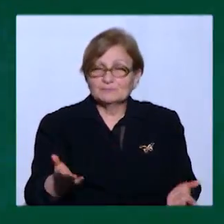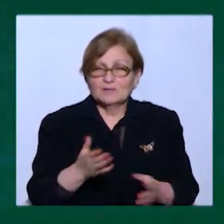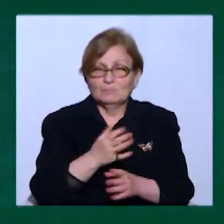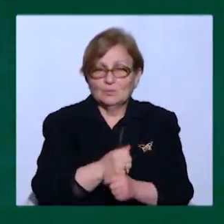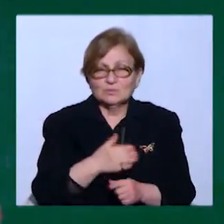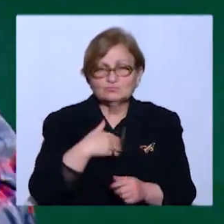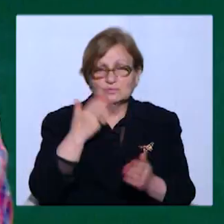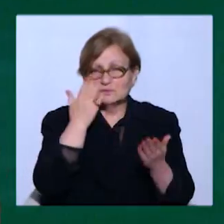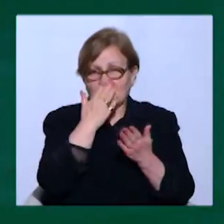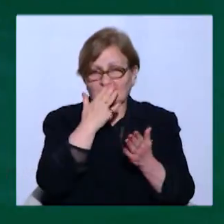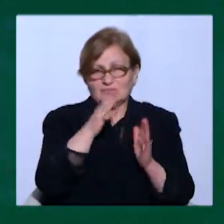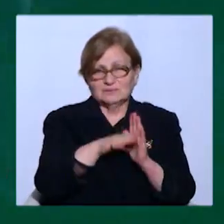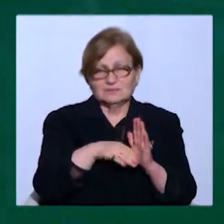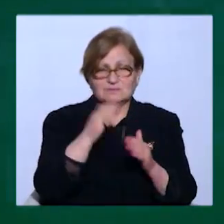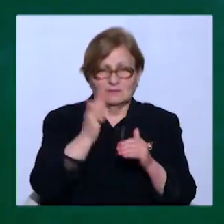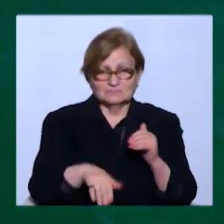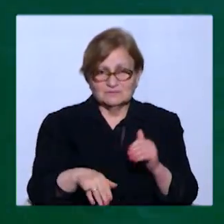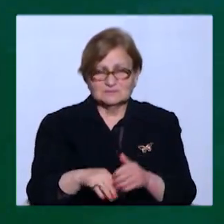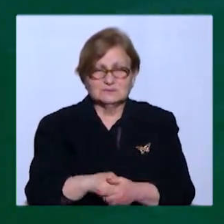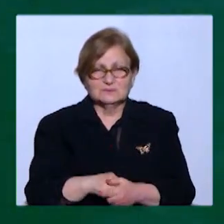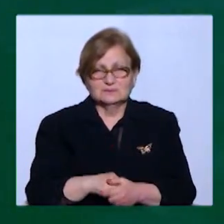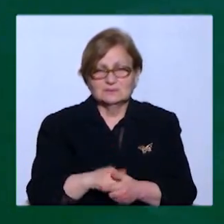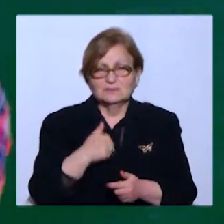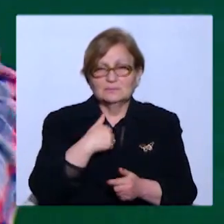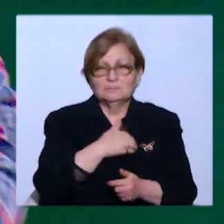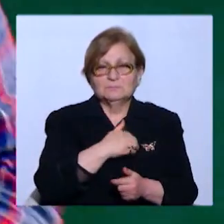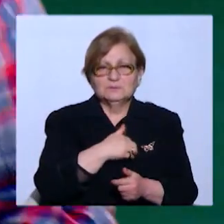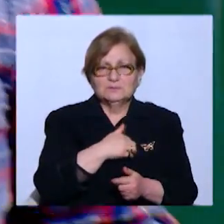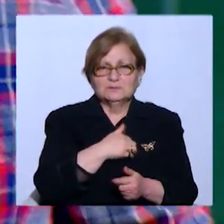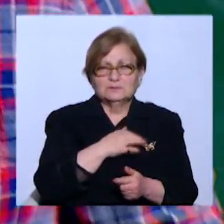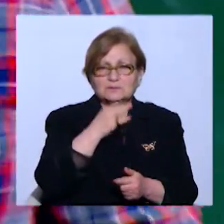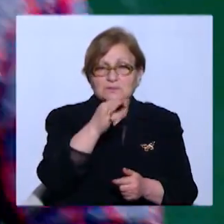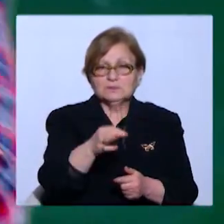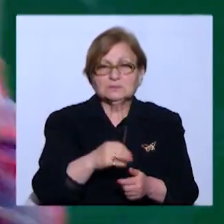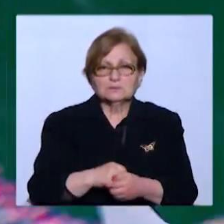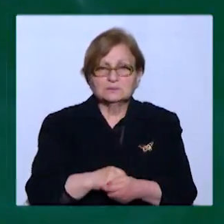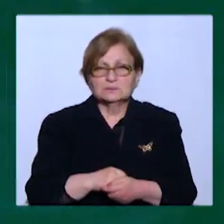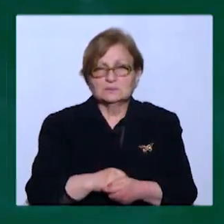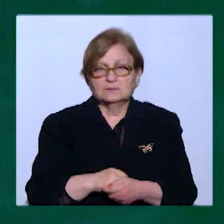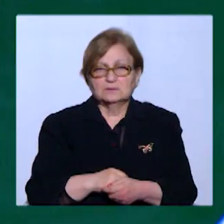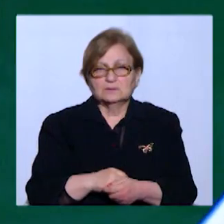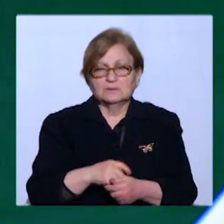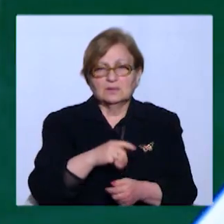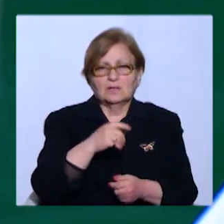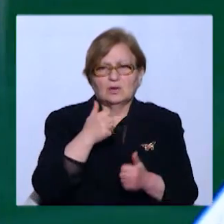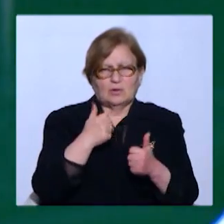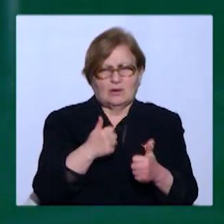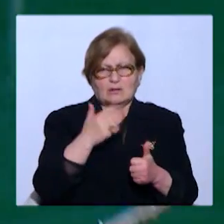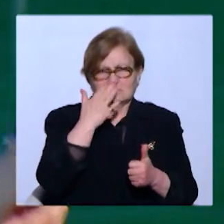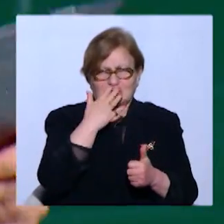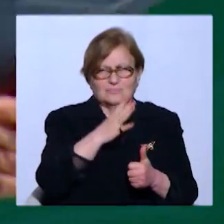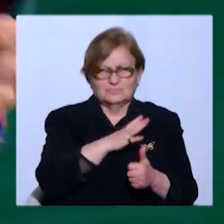ჩვენი გაკვეთილი დასასრულს უახლოვდება. მე მინდა გითხრათ, რომ ძალიან მაგარი გაკვეთილი